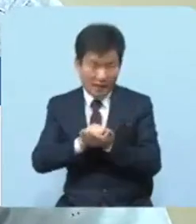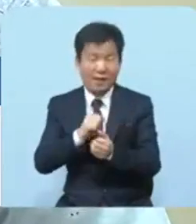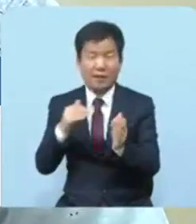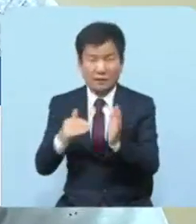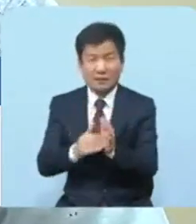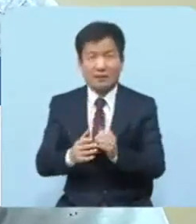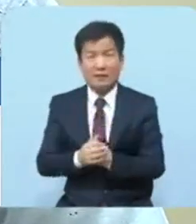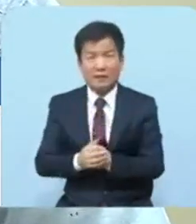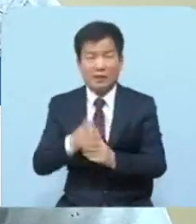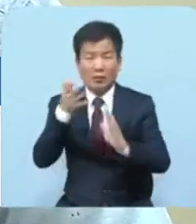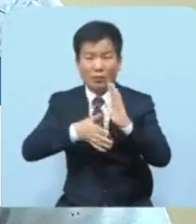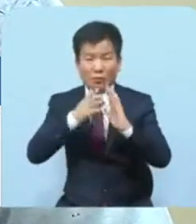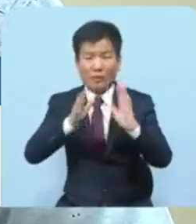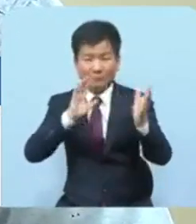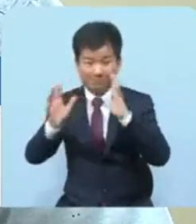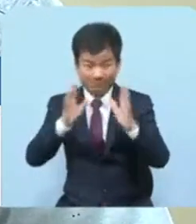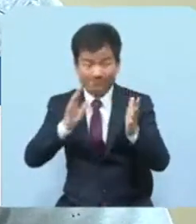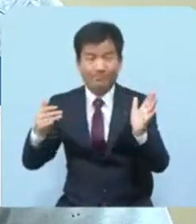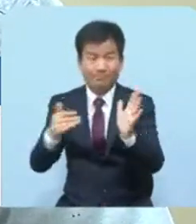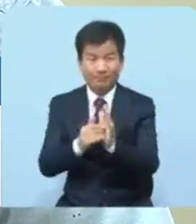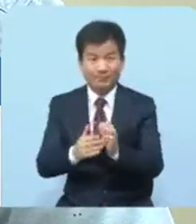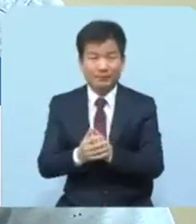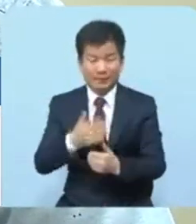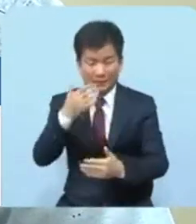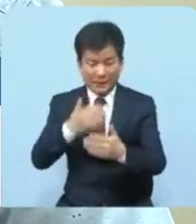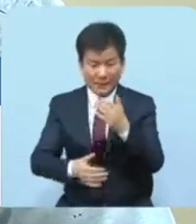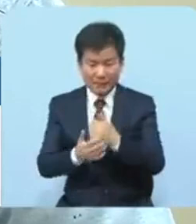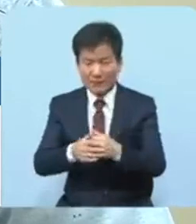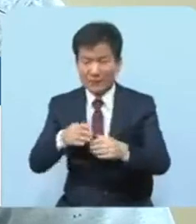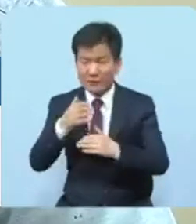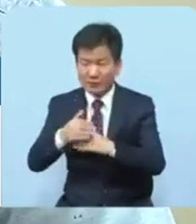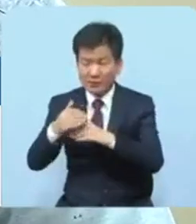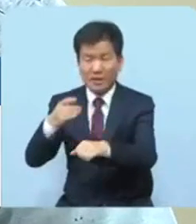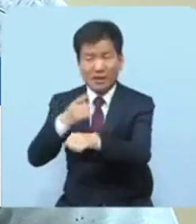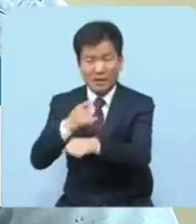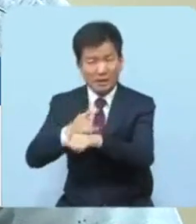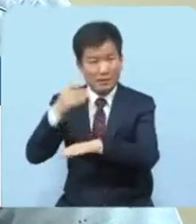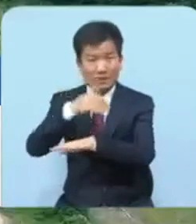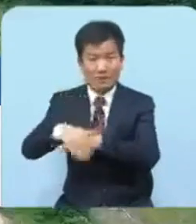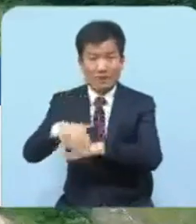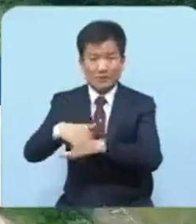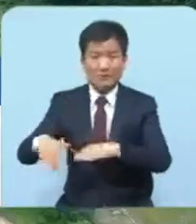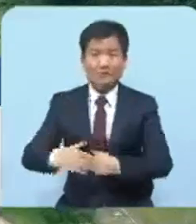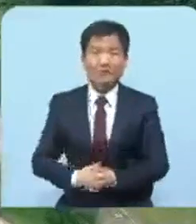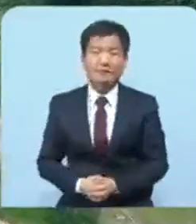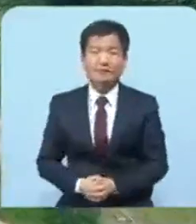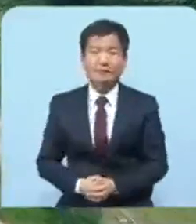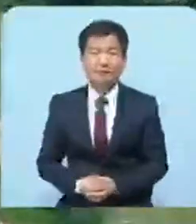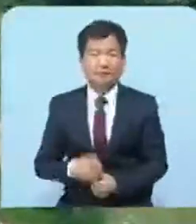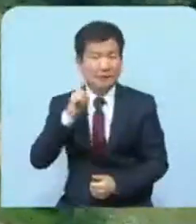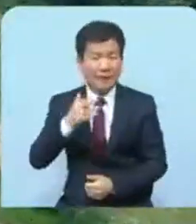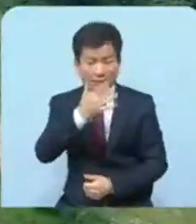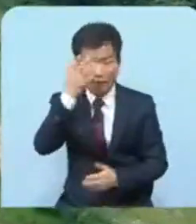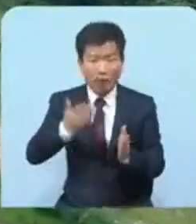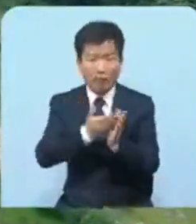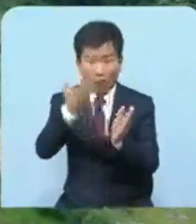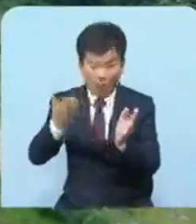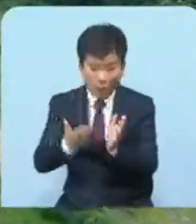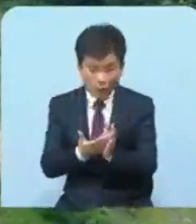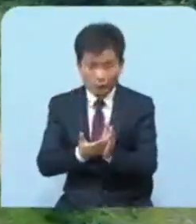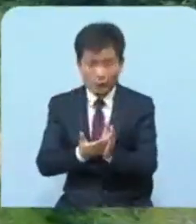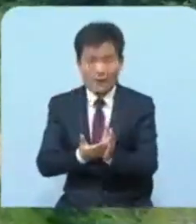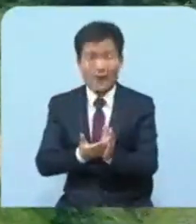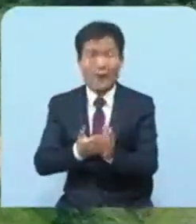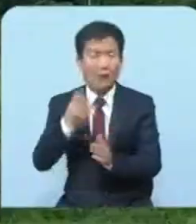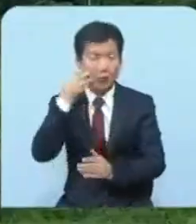또 공청에도 개최를 했습니다 남은 행정절차를 이행할 계획이 있습니다 아름다운 호수와 산새가